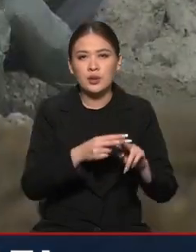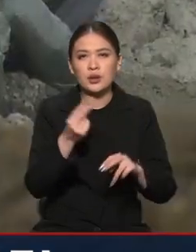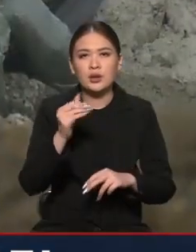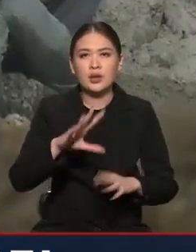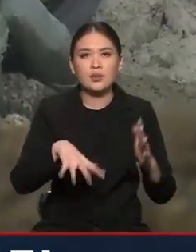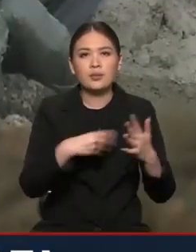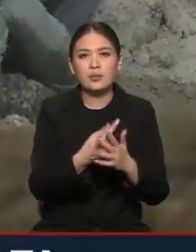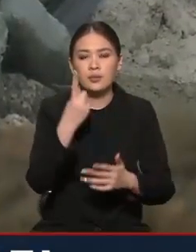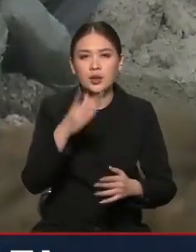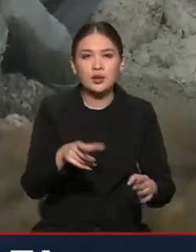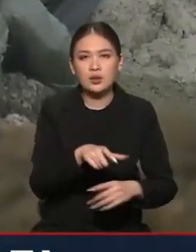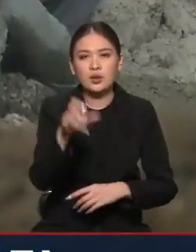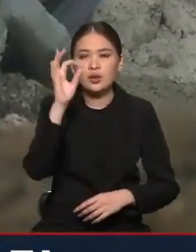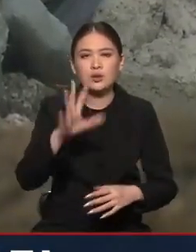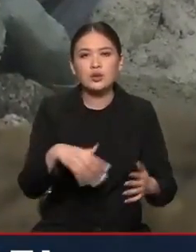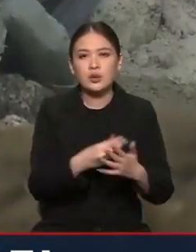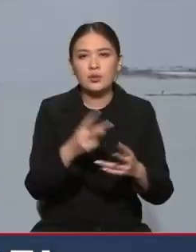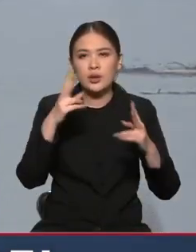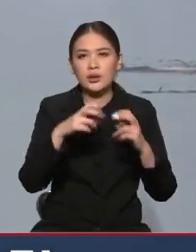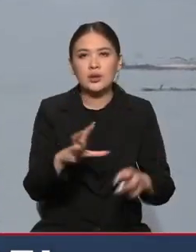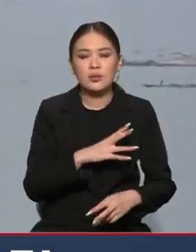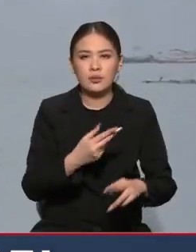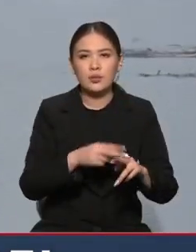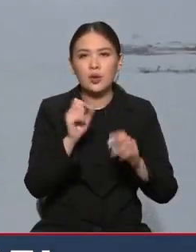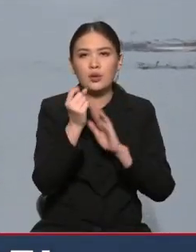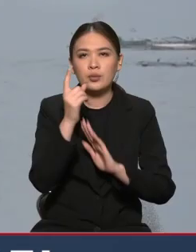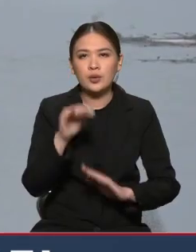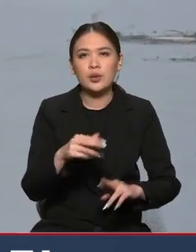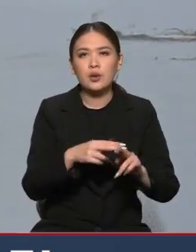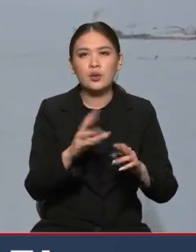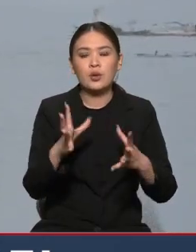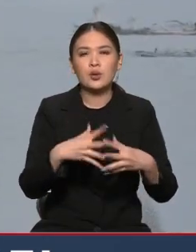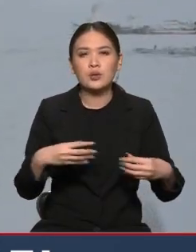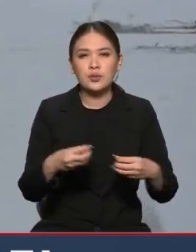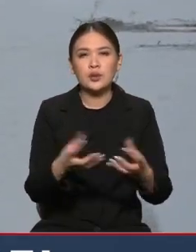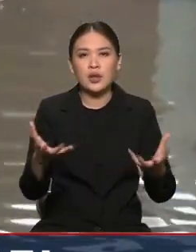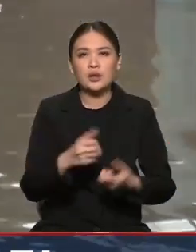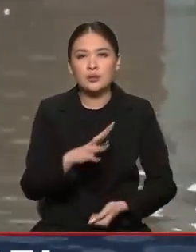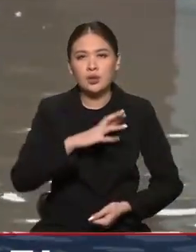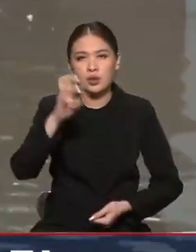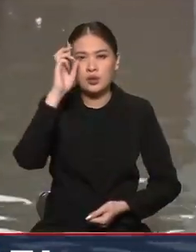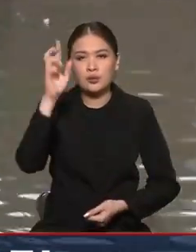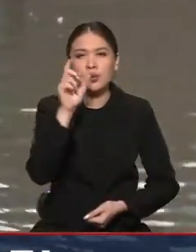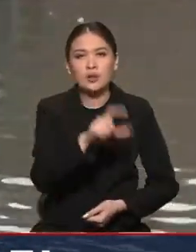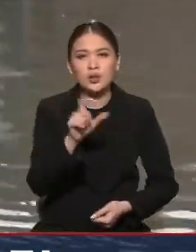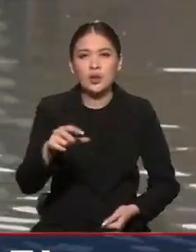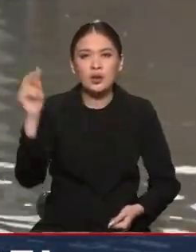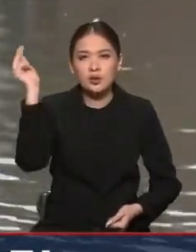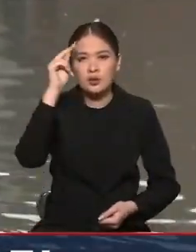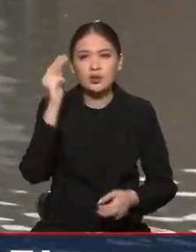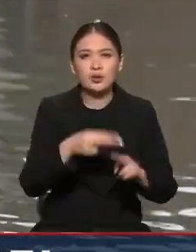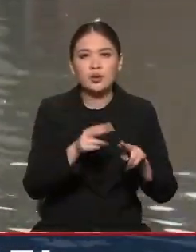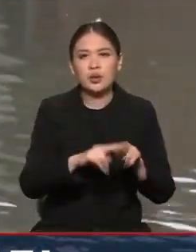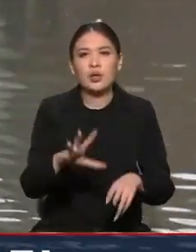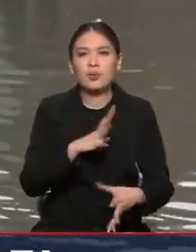теңге көлемінде бір жолғы төлем қарастырылған. Бүгінде оны 11 мыңнан аса отбасы алды. Үкімет азаматтарға бүлінген үй заттарын